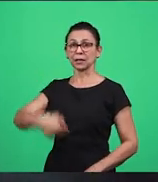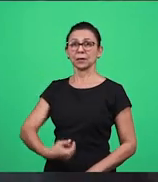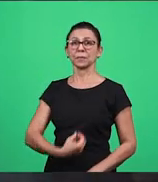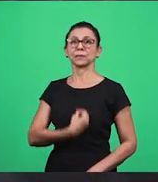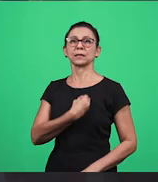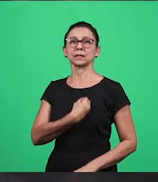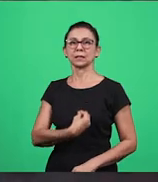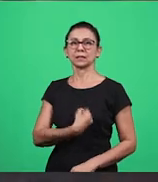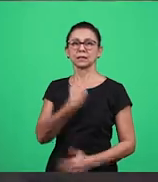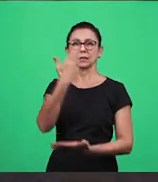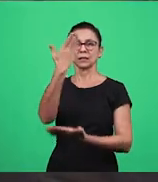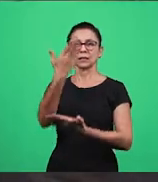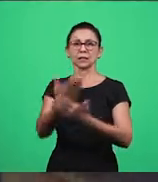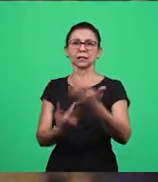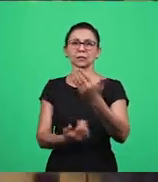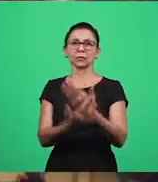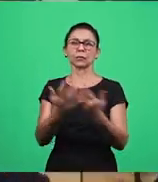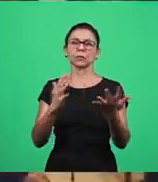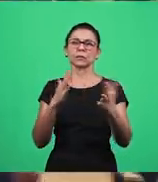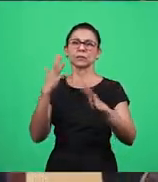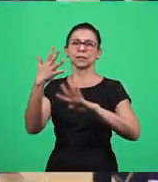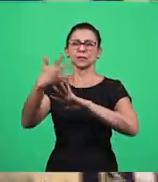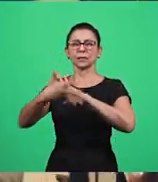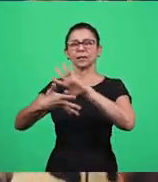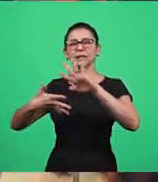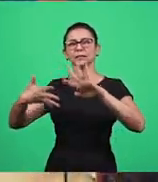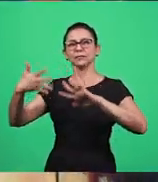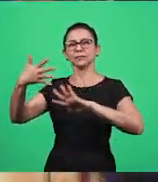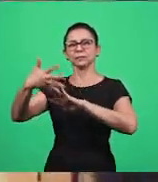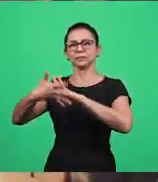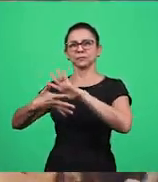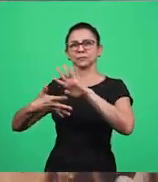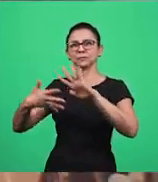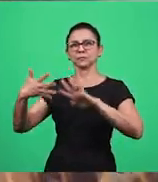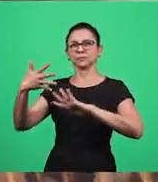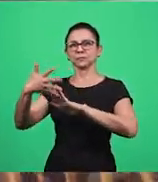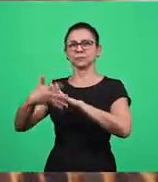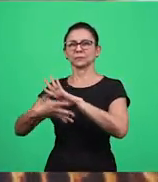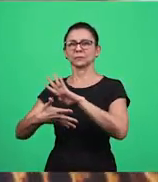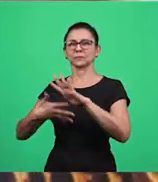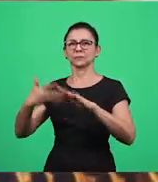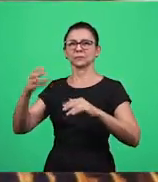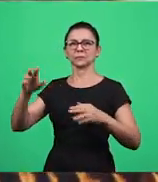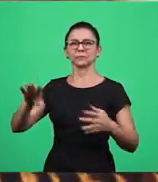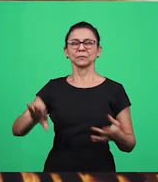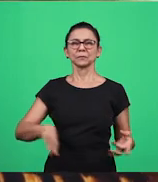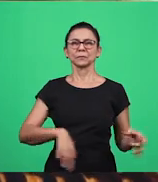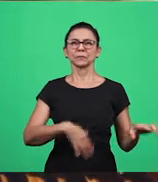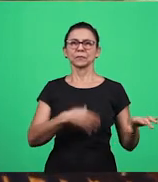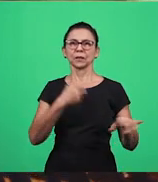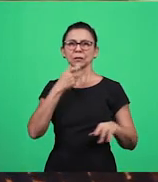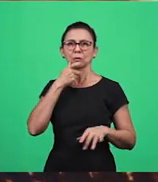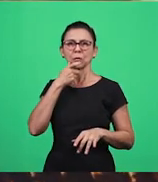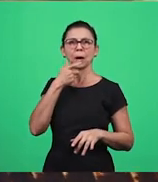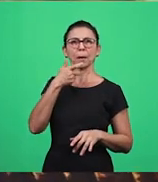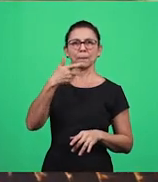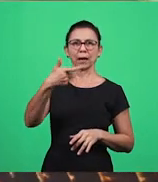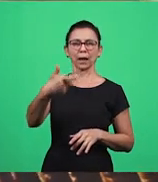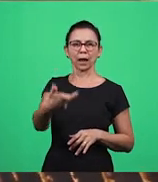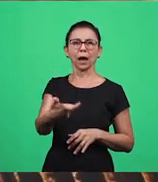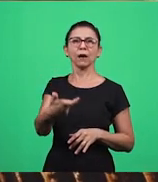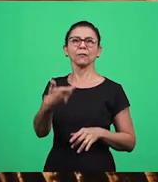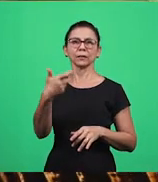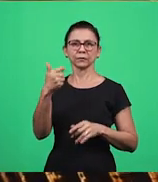Среди нас слава Божия присутствует, и в наши уста Бог вложил слово